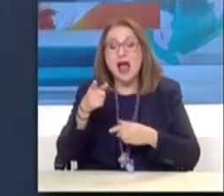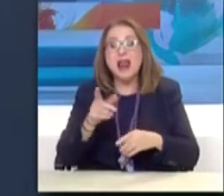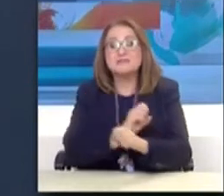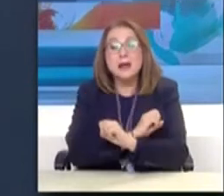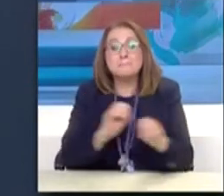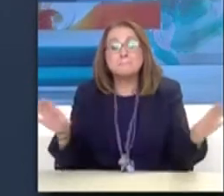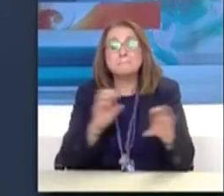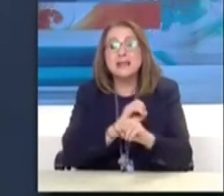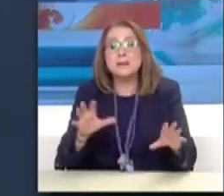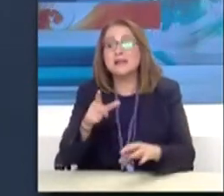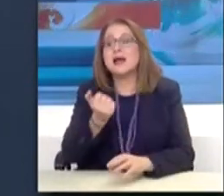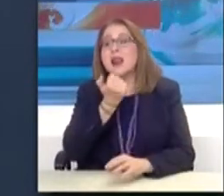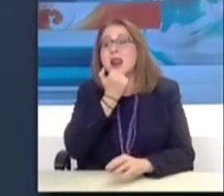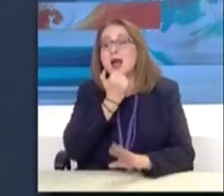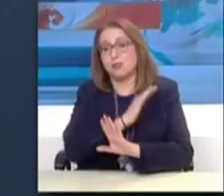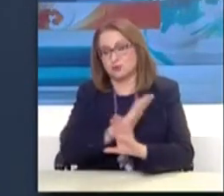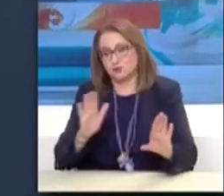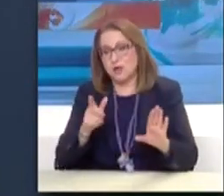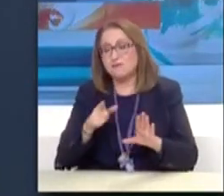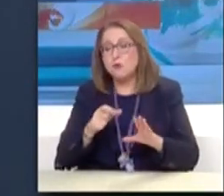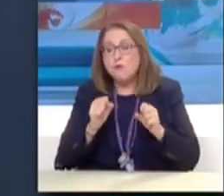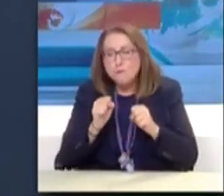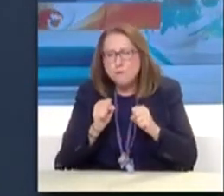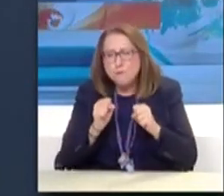και να προξενούν μια επιδημία φόβου και πανικού.